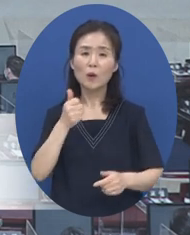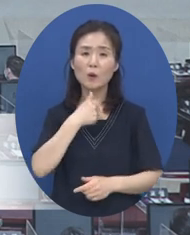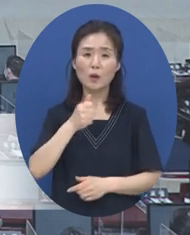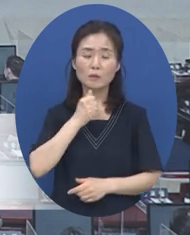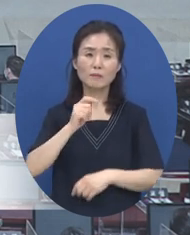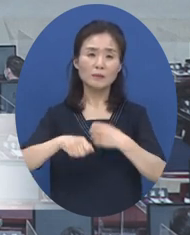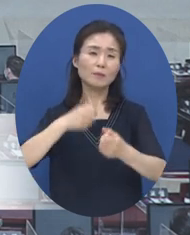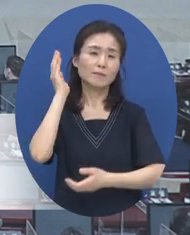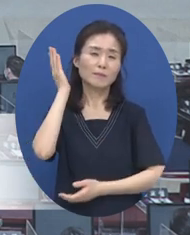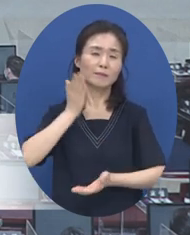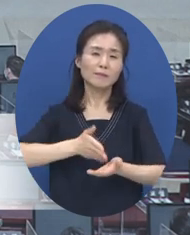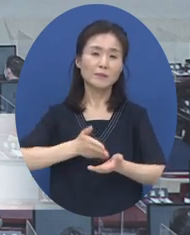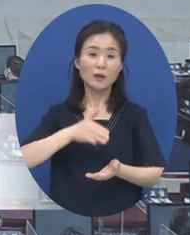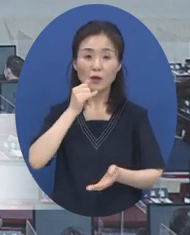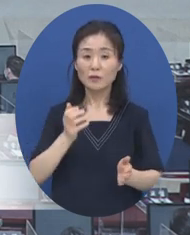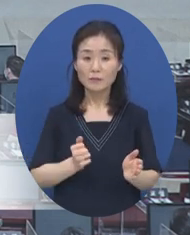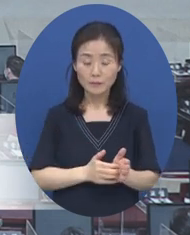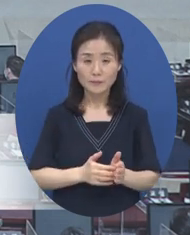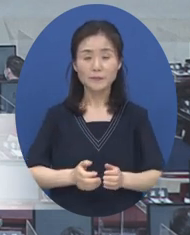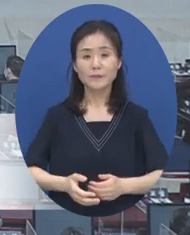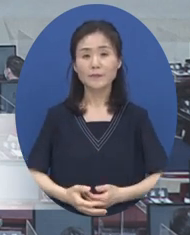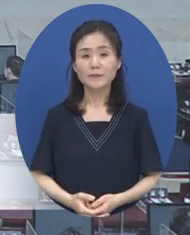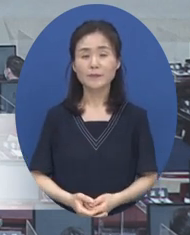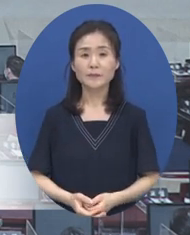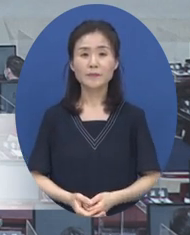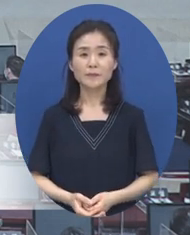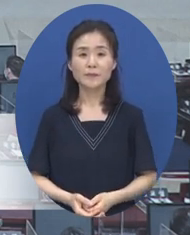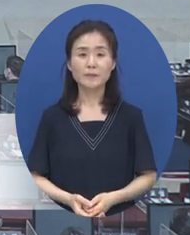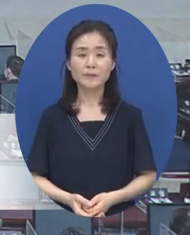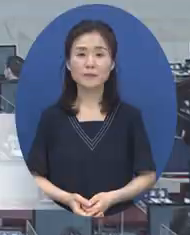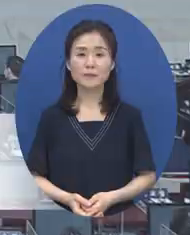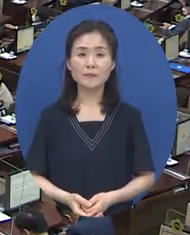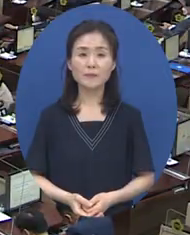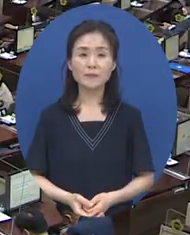자유 발언이 진행됐습니다. 구영슬 기자가 취재했습니다.